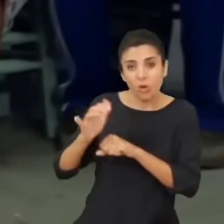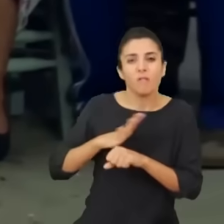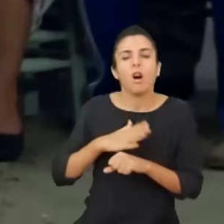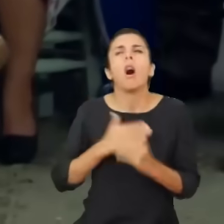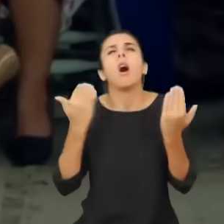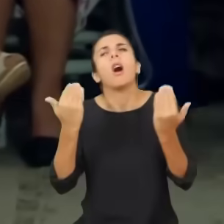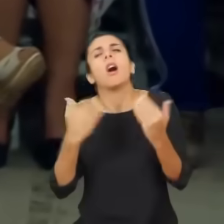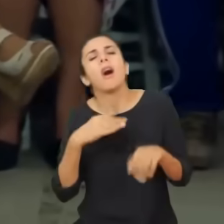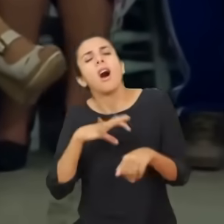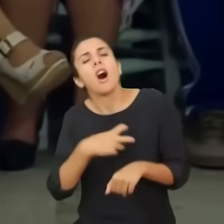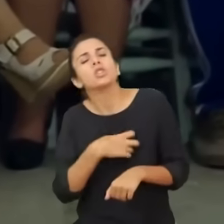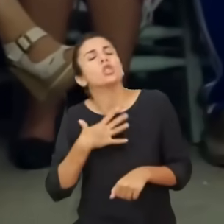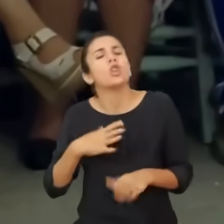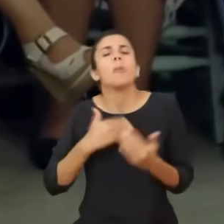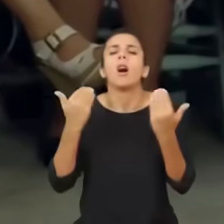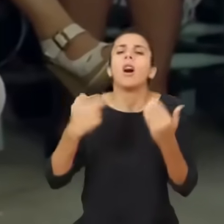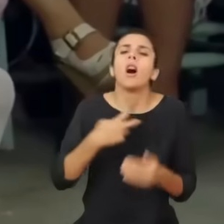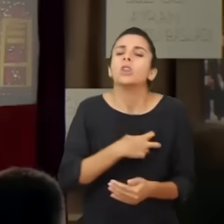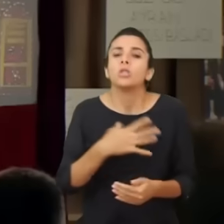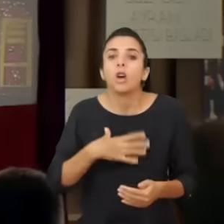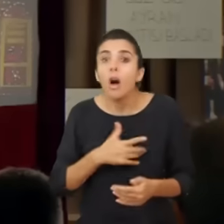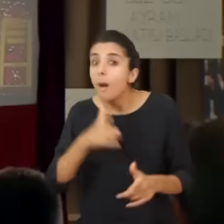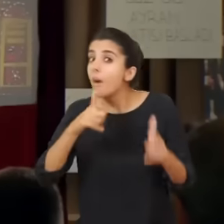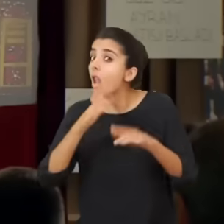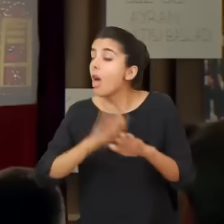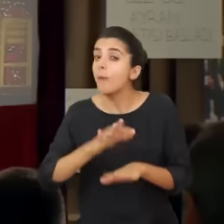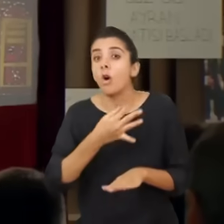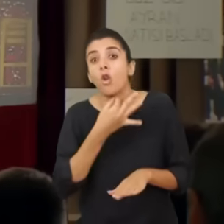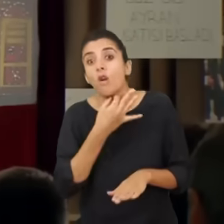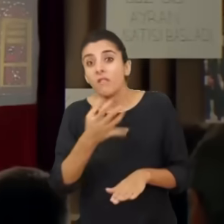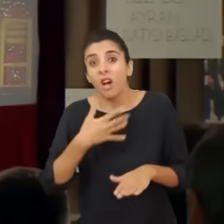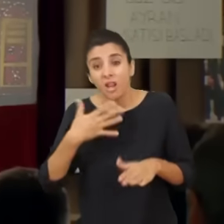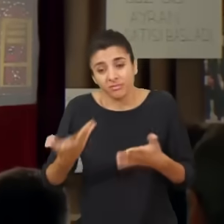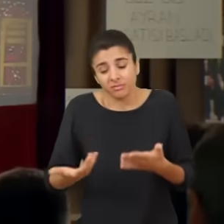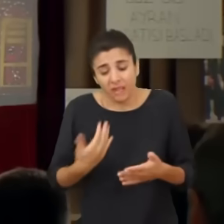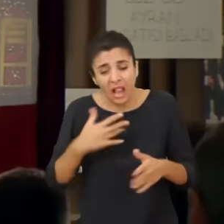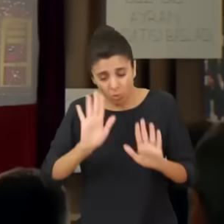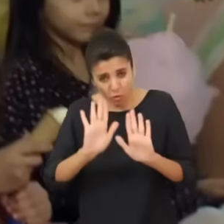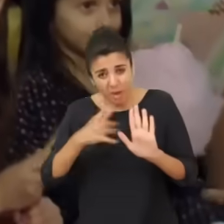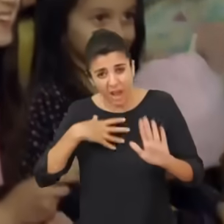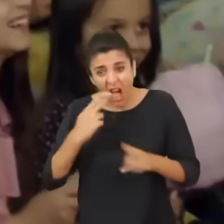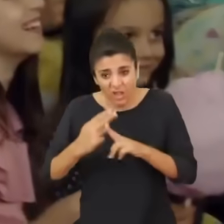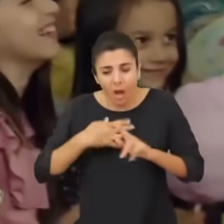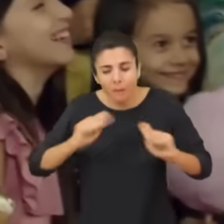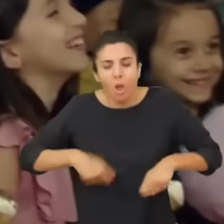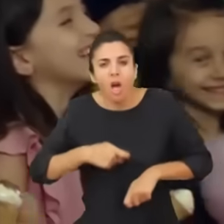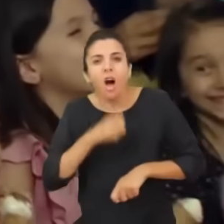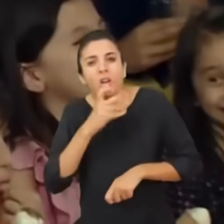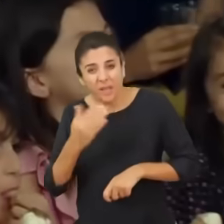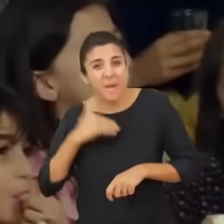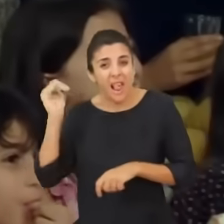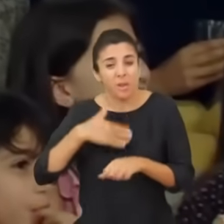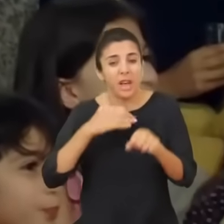bir eğlence. Bana bir eğlence. Ya adam bağırma. Aceleden ayakkabıyı burnuna pantolona kafama soktum. Geliyorum. Yar bana bir